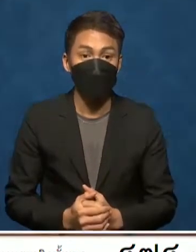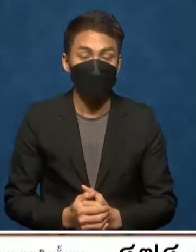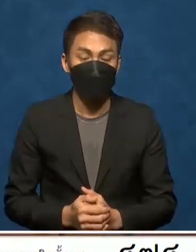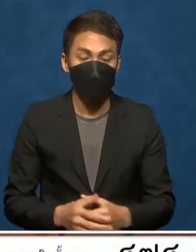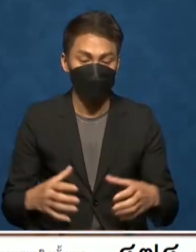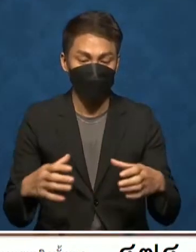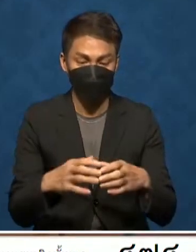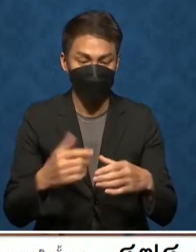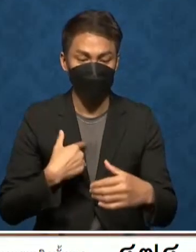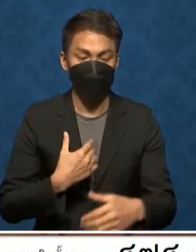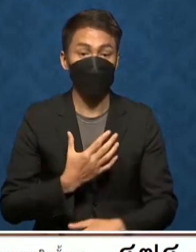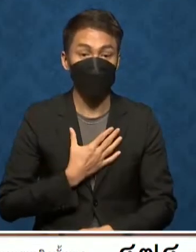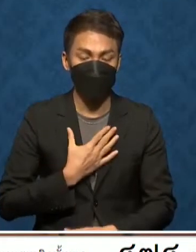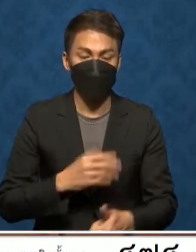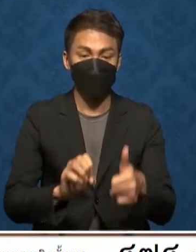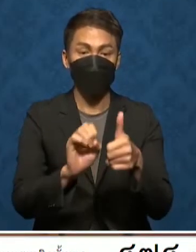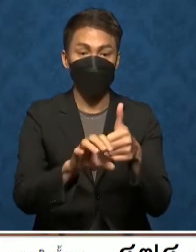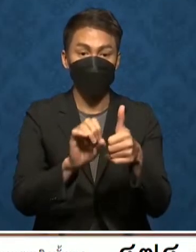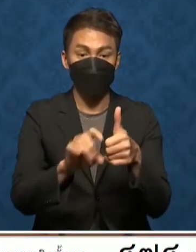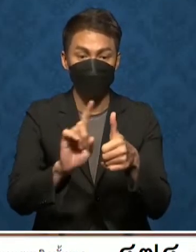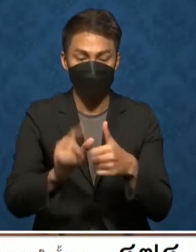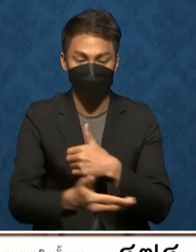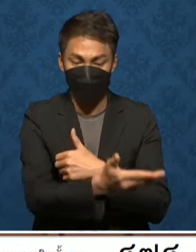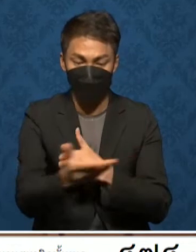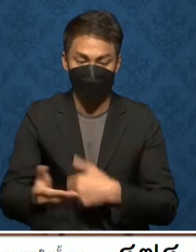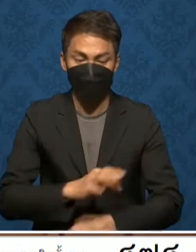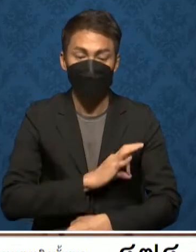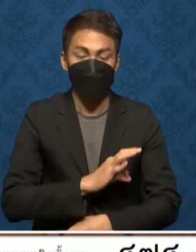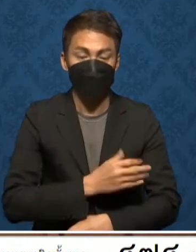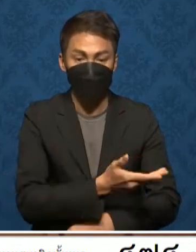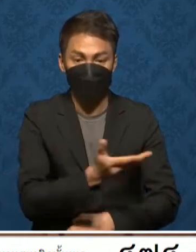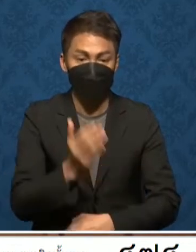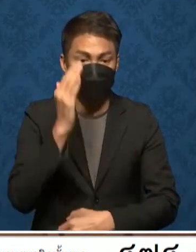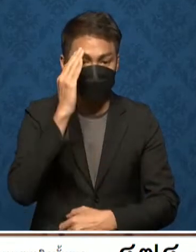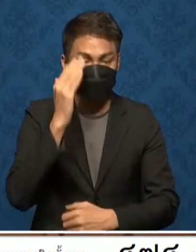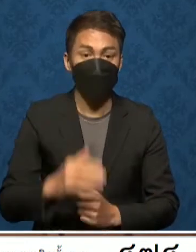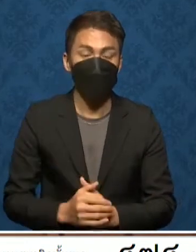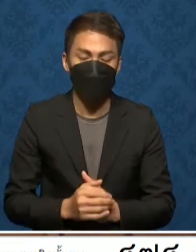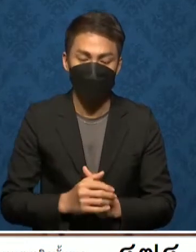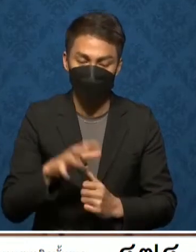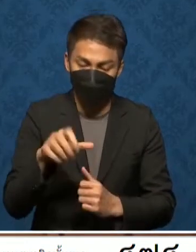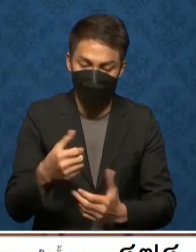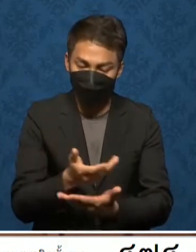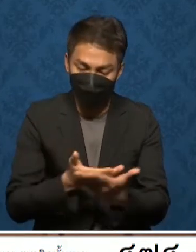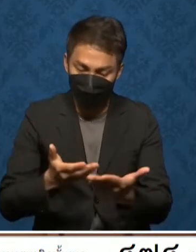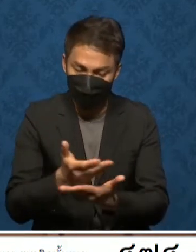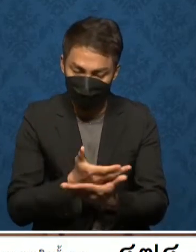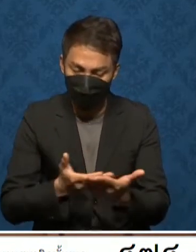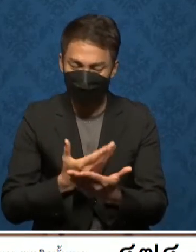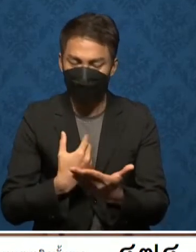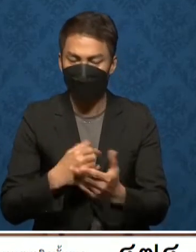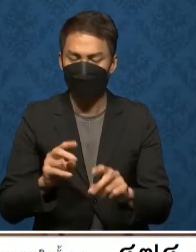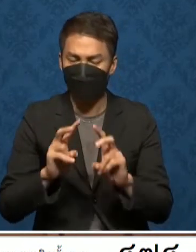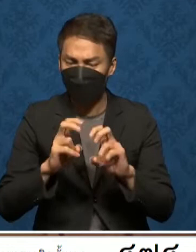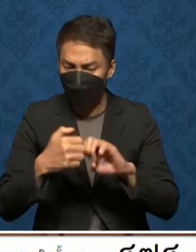ออนุญาตนำเสนอเพื่อให้ท่านสมาชิกสภาผู้แทนราษฎรได้พิจารณาเห็นข้อเด่นของร่าง